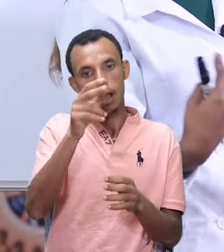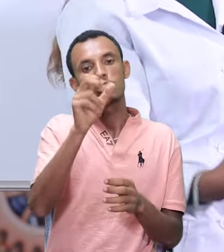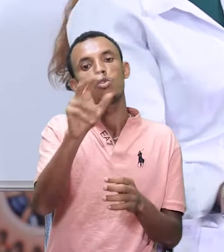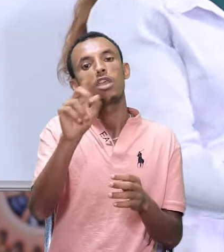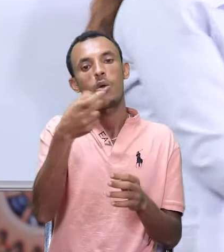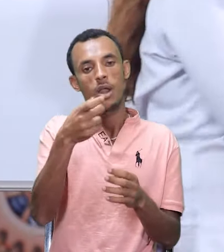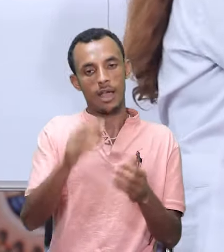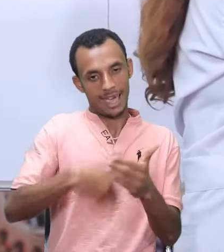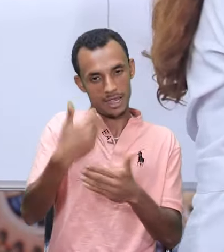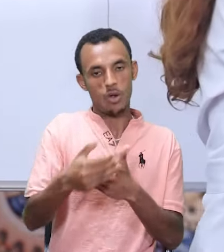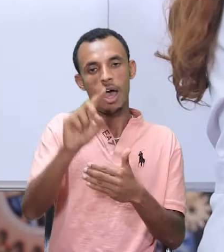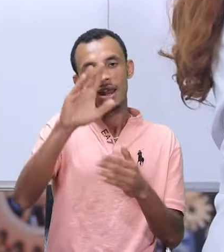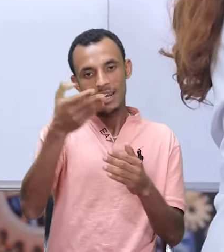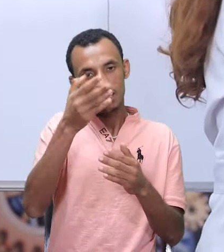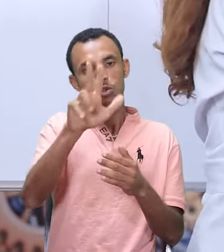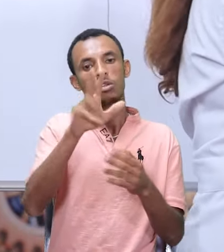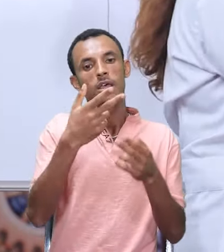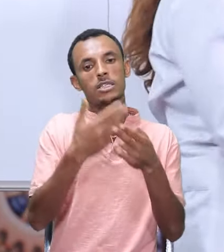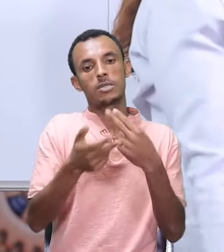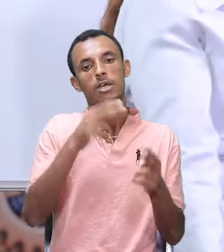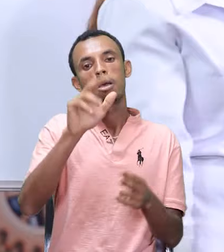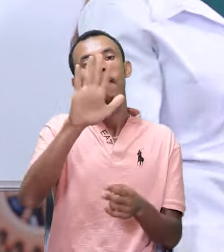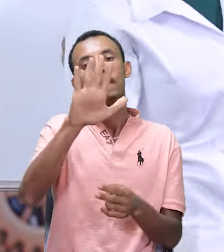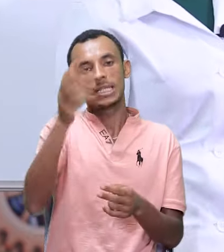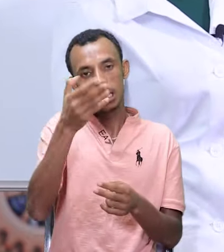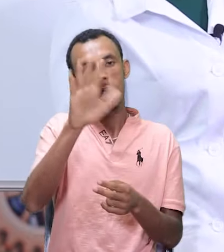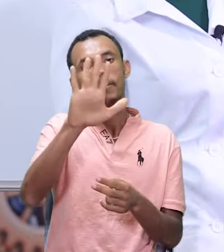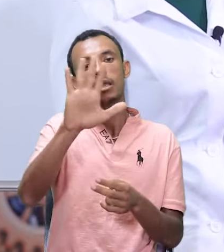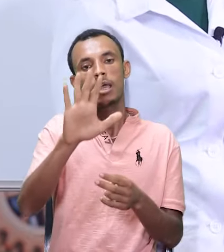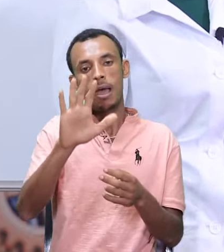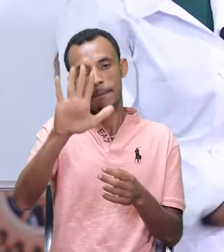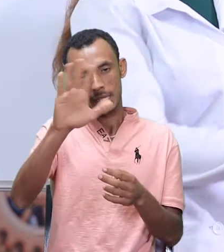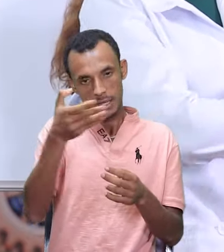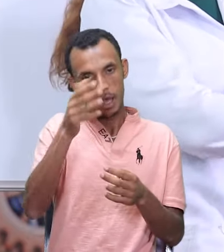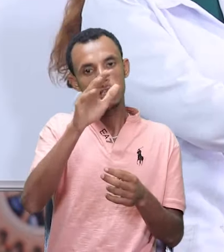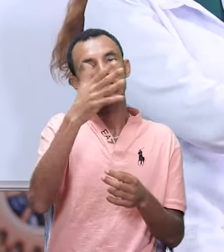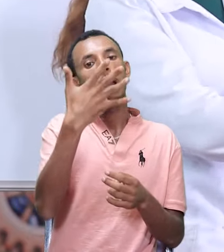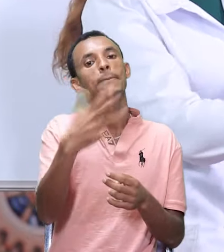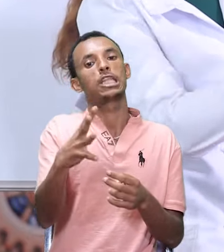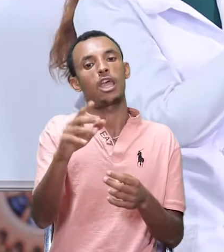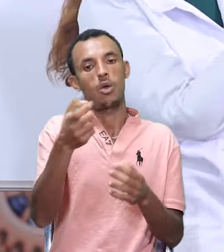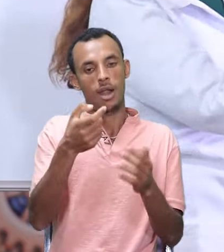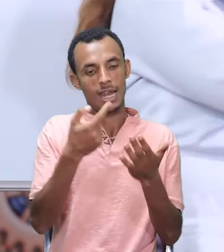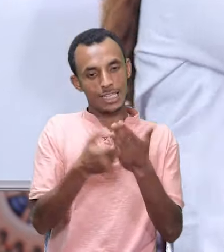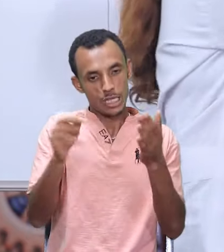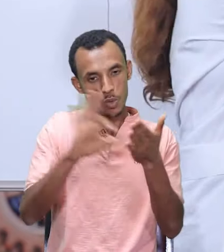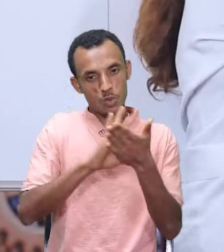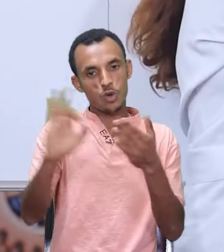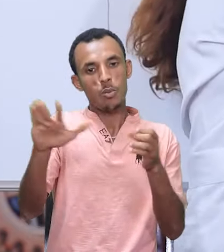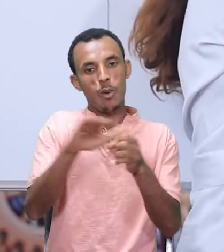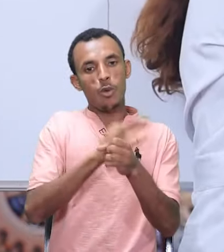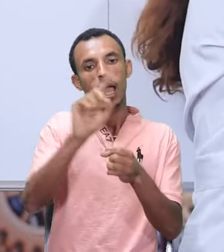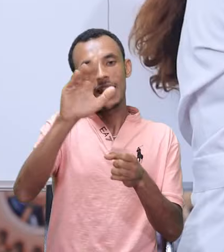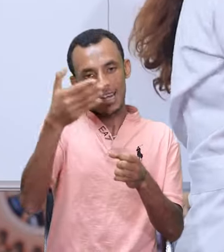ይመጣል ቀጥሎ 1/3ኛን በ5/5ኛ ስናባዛ 5/15ኛ ይመጣል እነዚህ ቁጥሮች በሙሉ ከ1/3ኛ